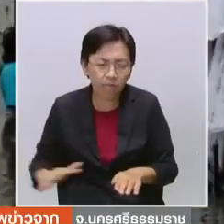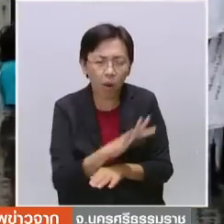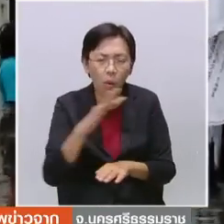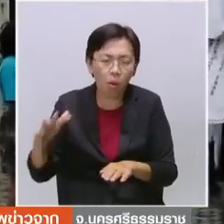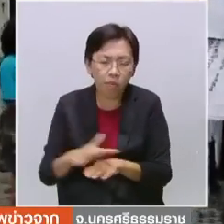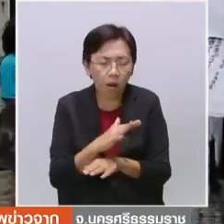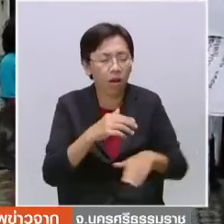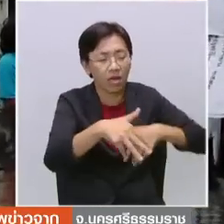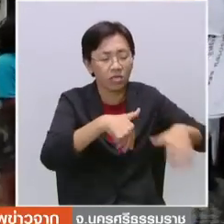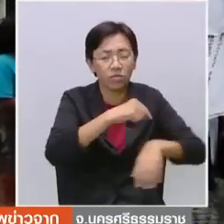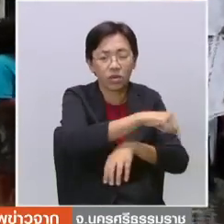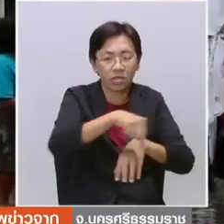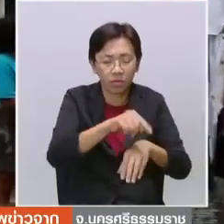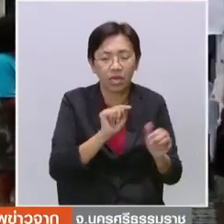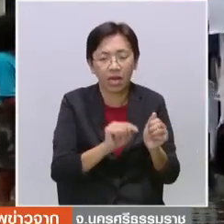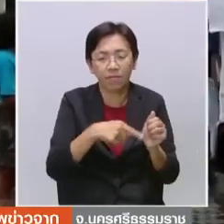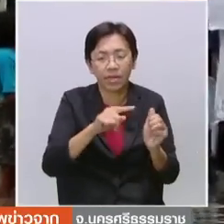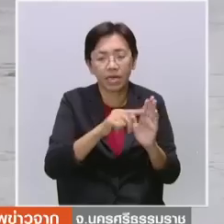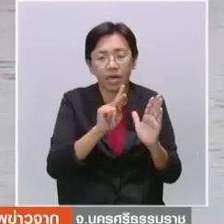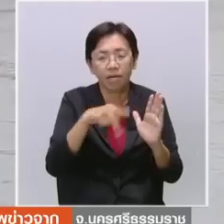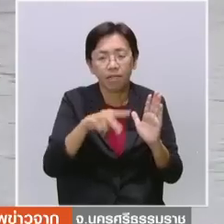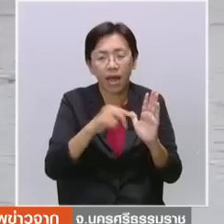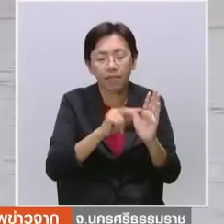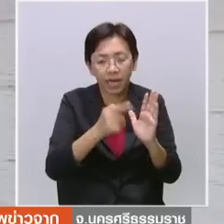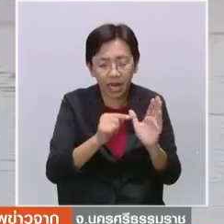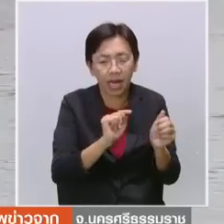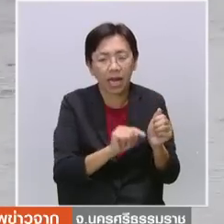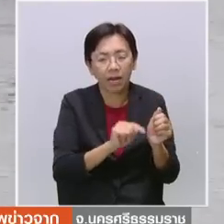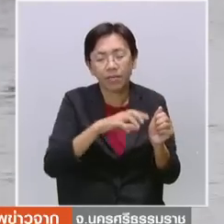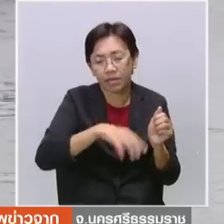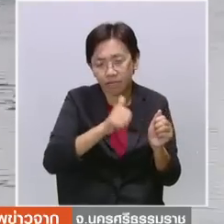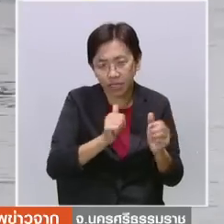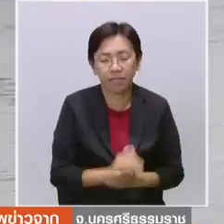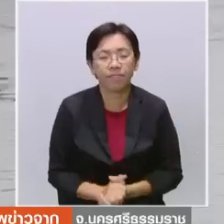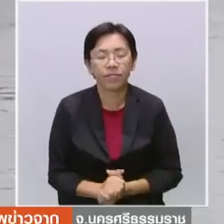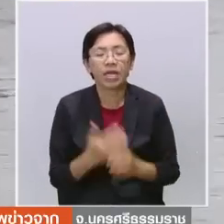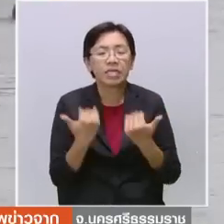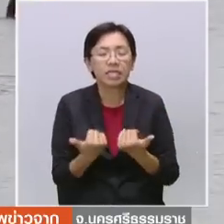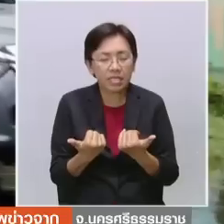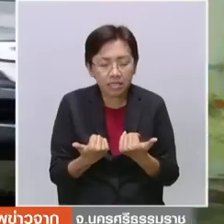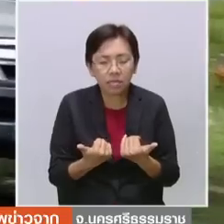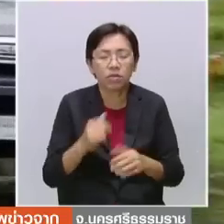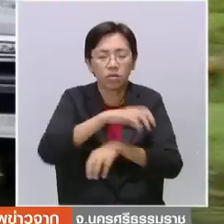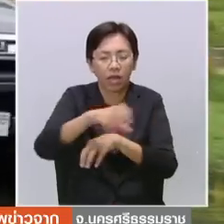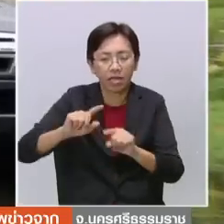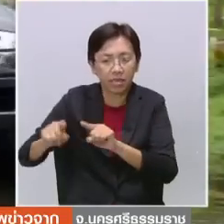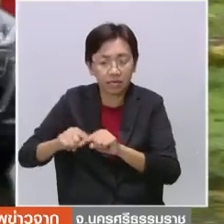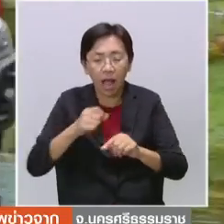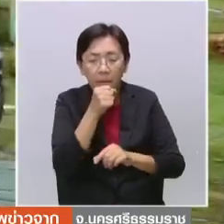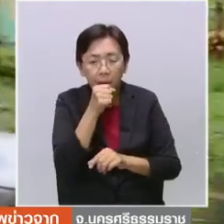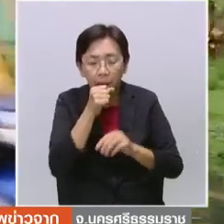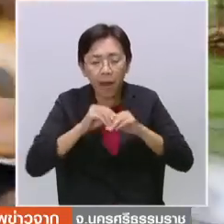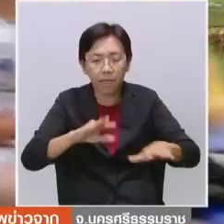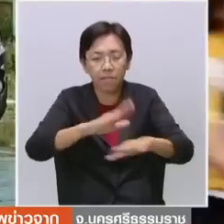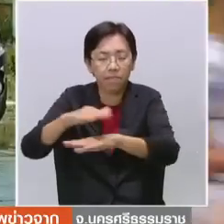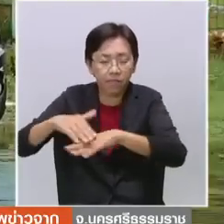าท่วมพื้นที่ชุมชนอำเภอปากพนังชุมชนปากนครอำเภอเมืองเบื้องต้นได้สั่งการให้ทุกหน่วยงานแจ้งเตือนประชาช